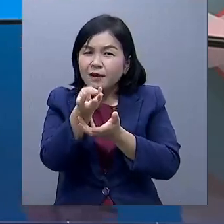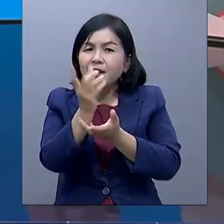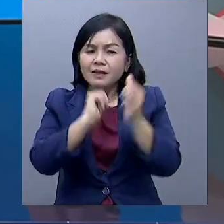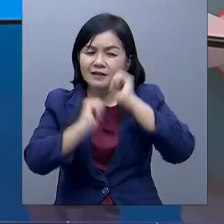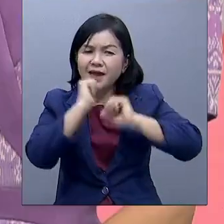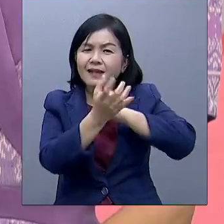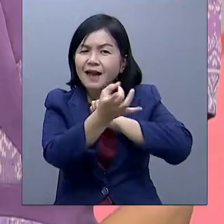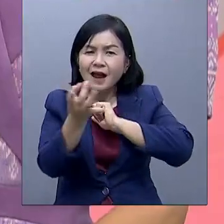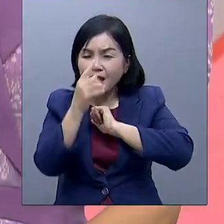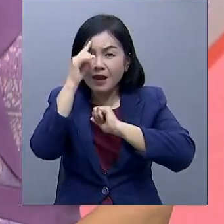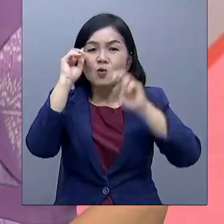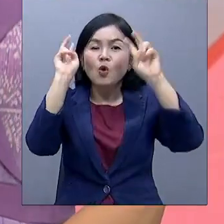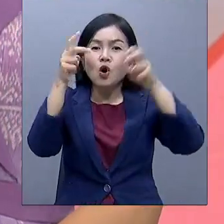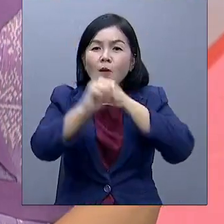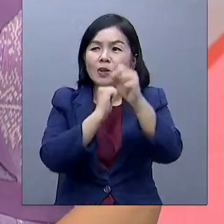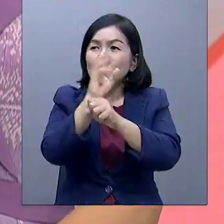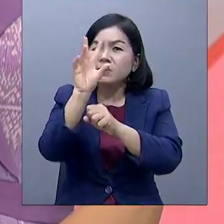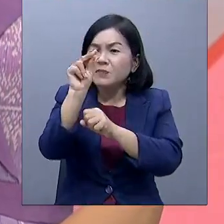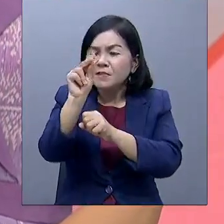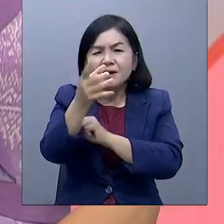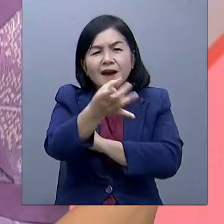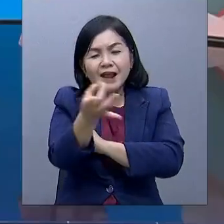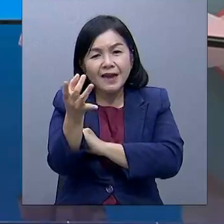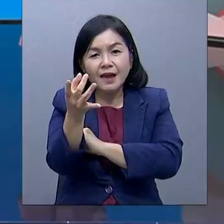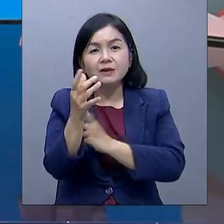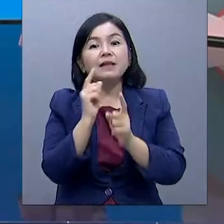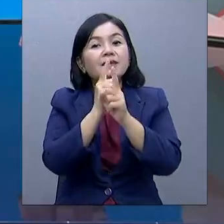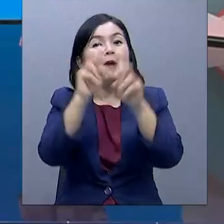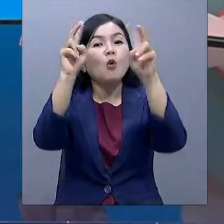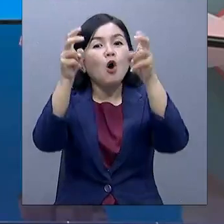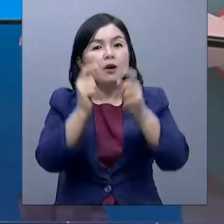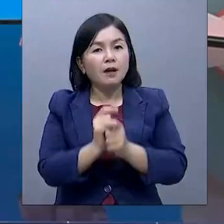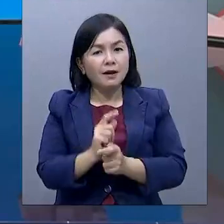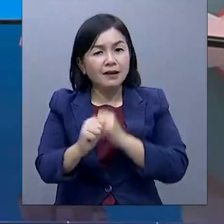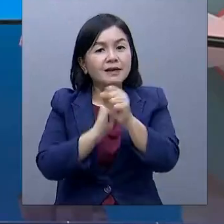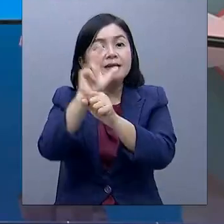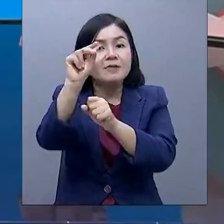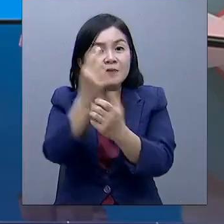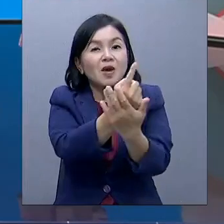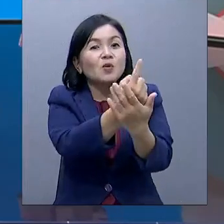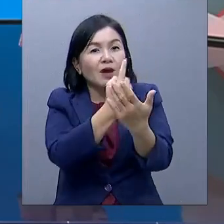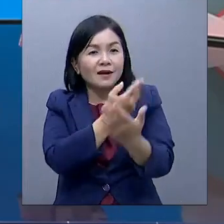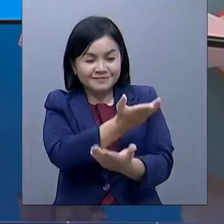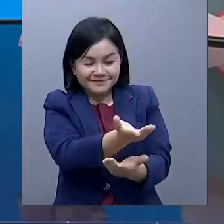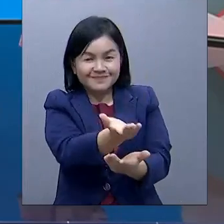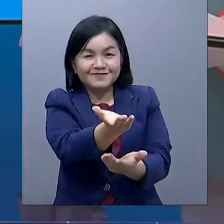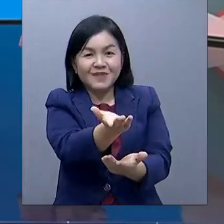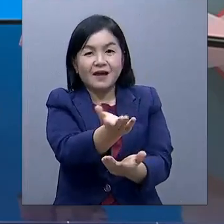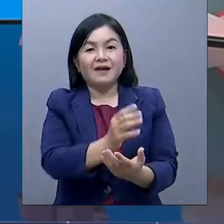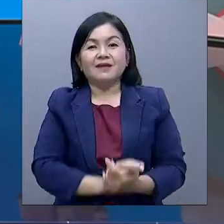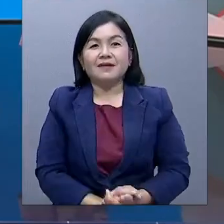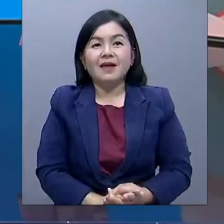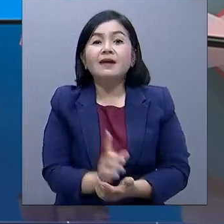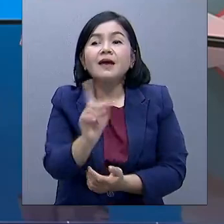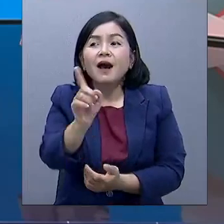ะไรคะ30กำลังดีเนี่ยเกี่ยวกับอะไรเอ่ย จริงๆก็ตามชื่อเรื่องเลยค่ ะ อยากจะให้ตัวแทนเป็นต้นน้ำนะ ยัง